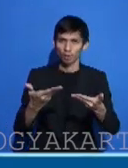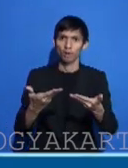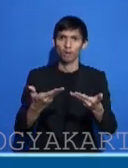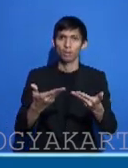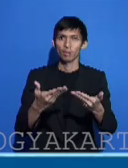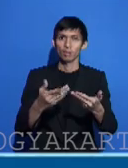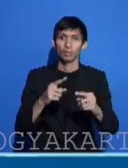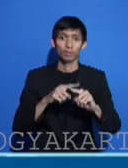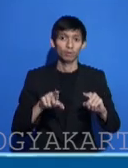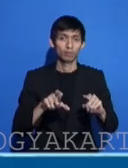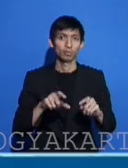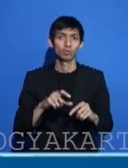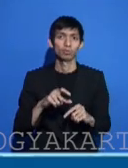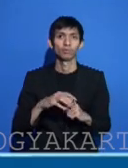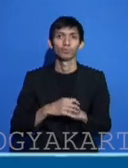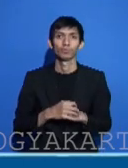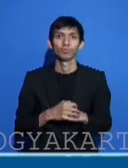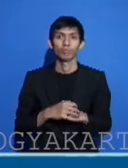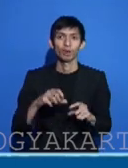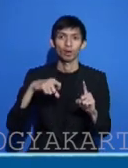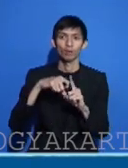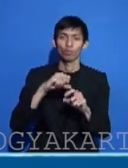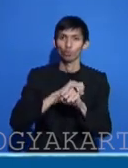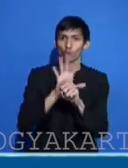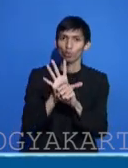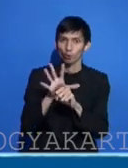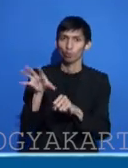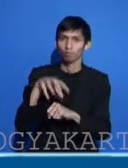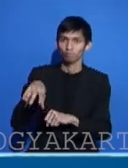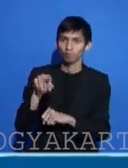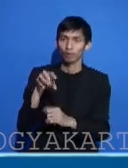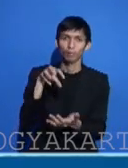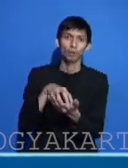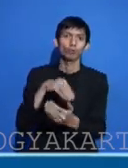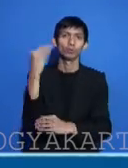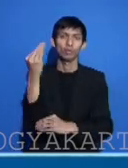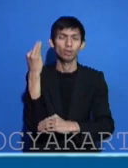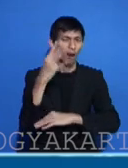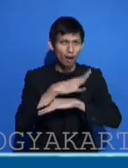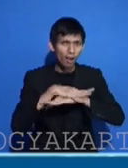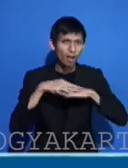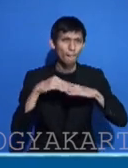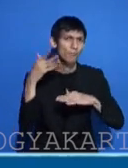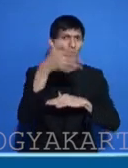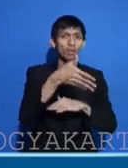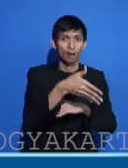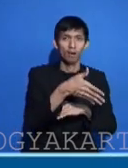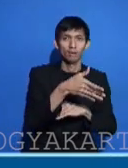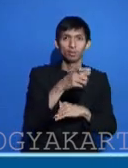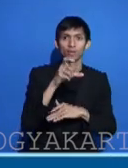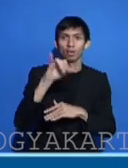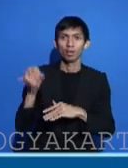Sukoreno Sentolo Kulon Progo ga ada satu Galing sesawangan alam ingkang dipun batusi hingga meniko